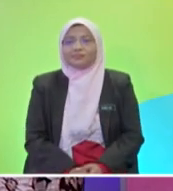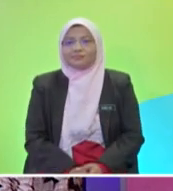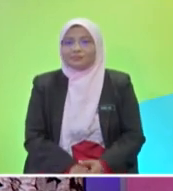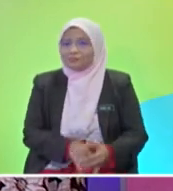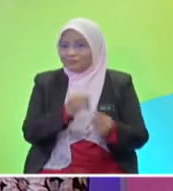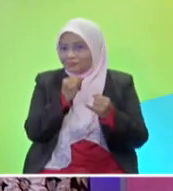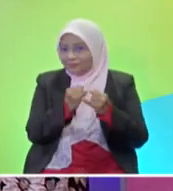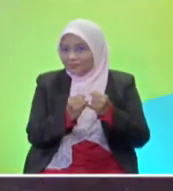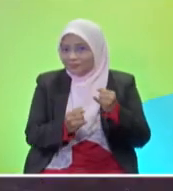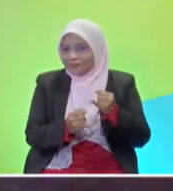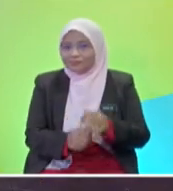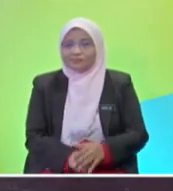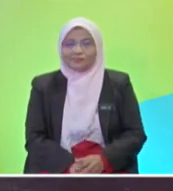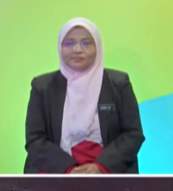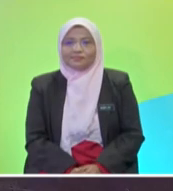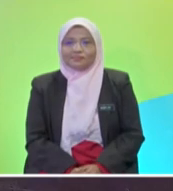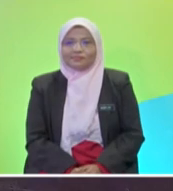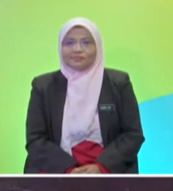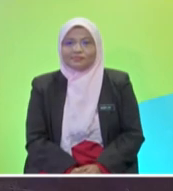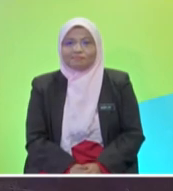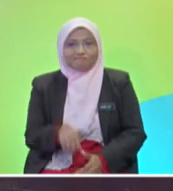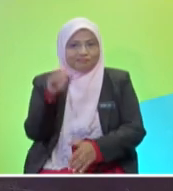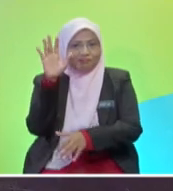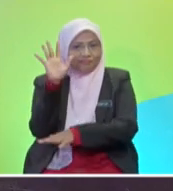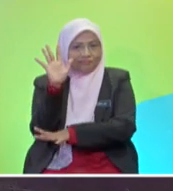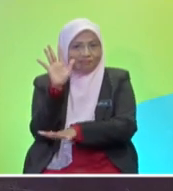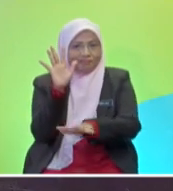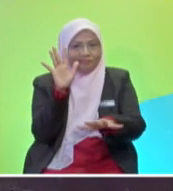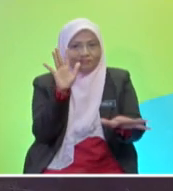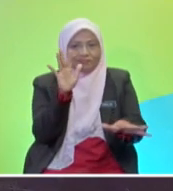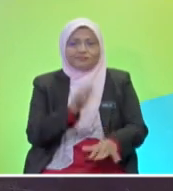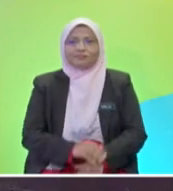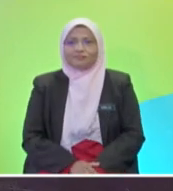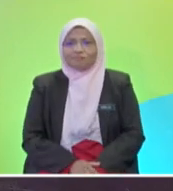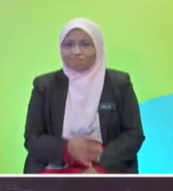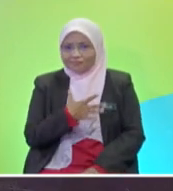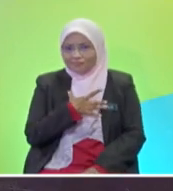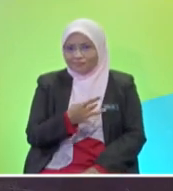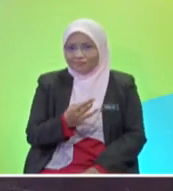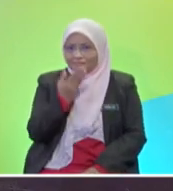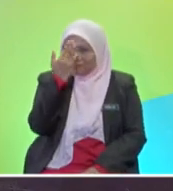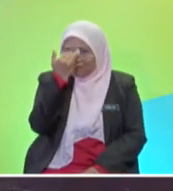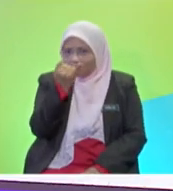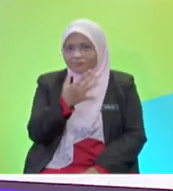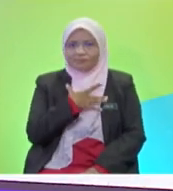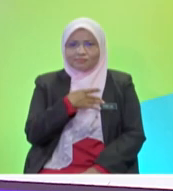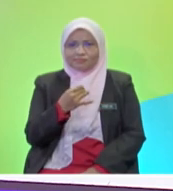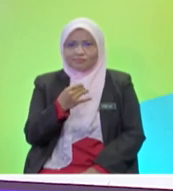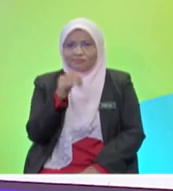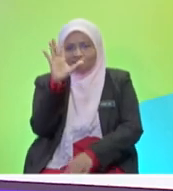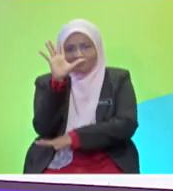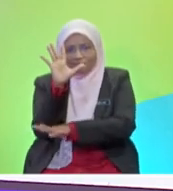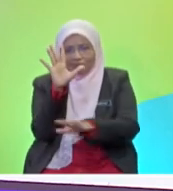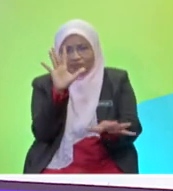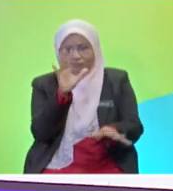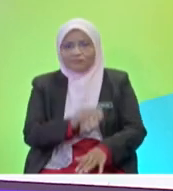suka. Suka cikgu? Akar. Suka akar. Suka. Kenapa suka akar, Mira? Kerana kalau tiada akar, pokok